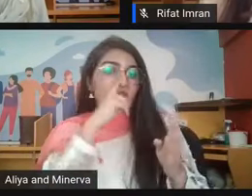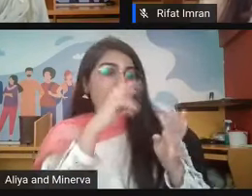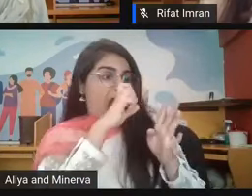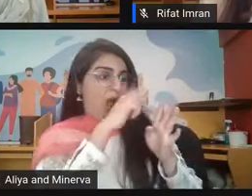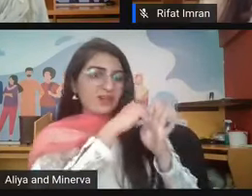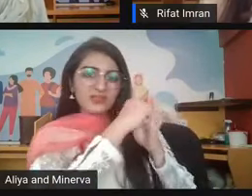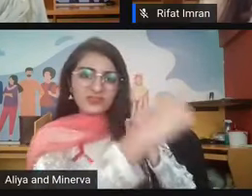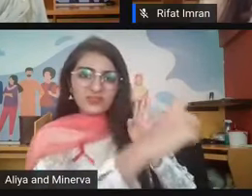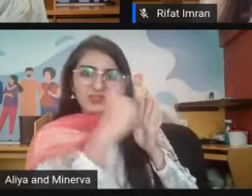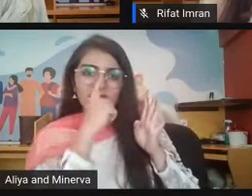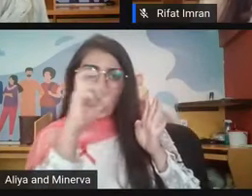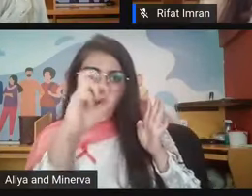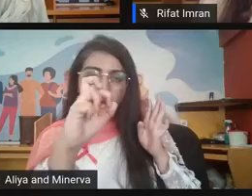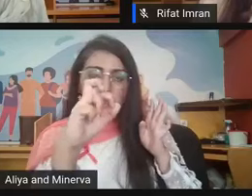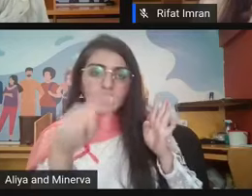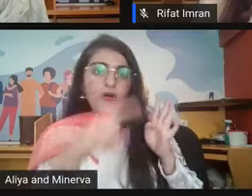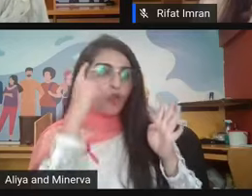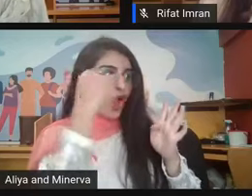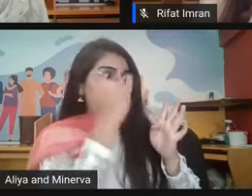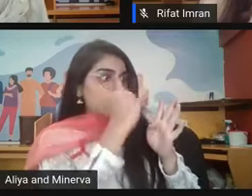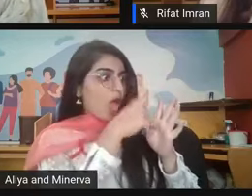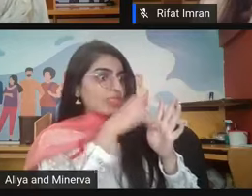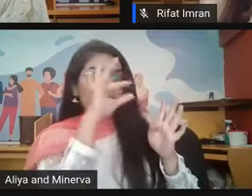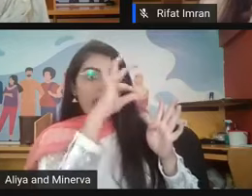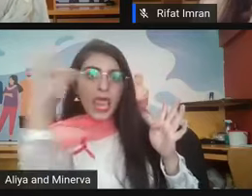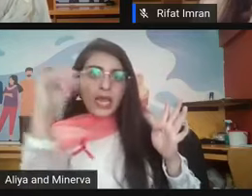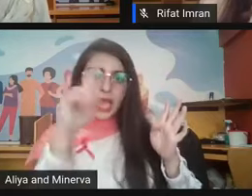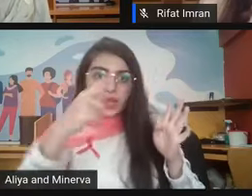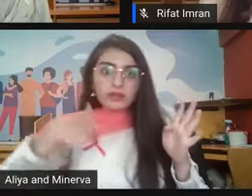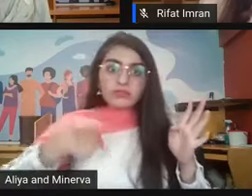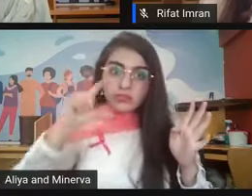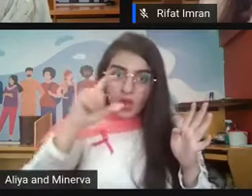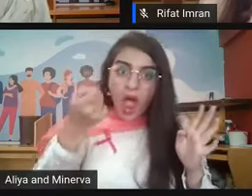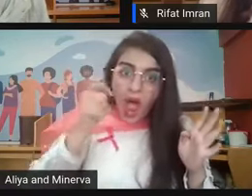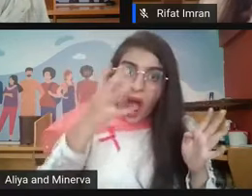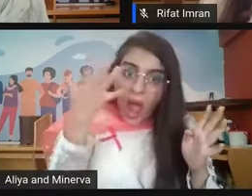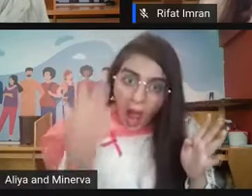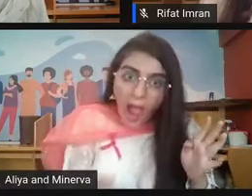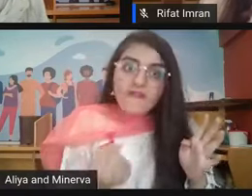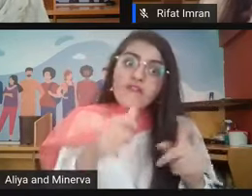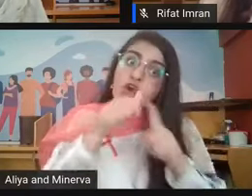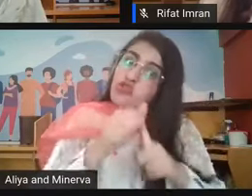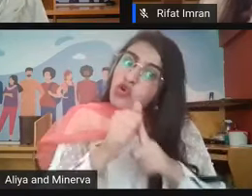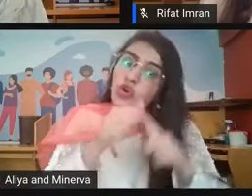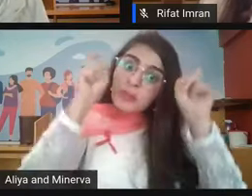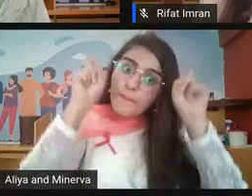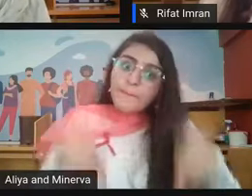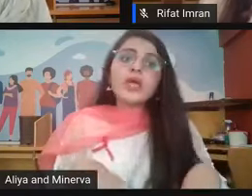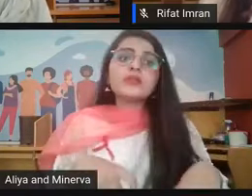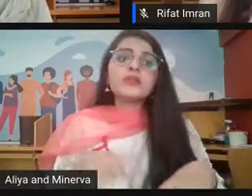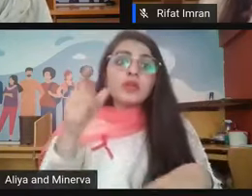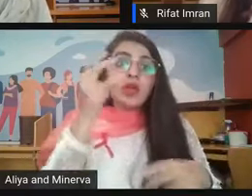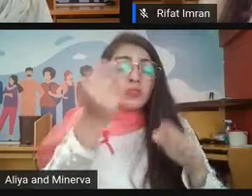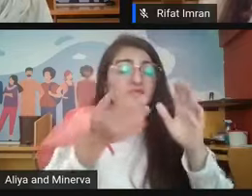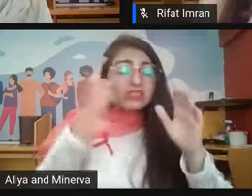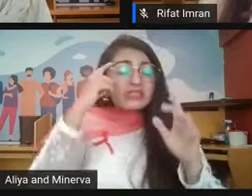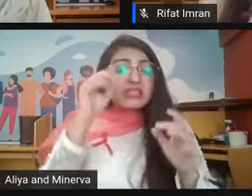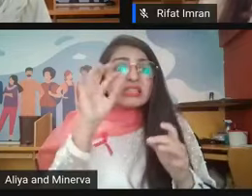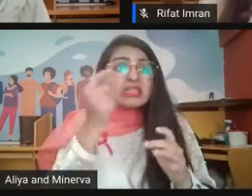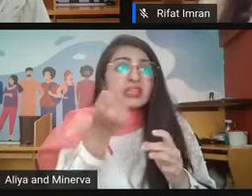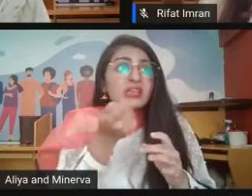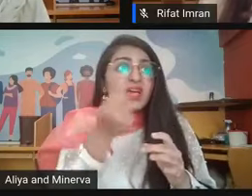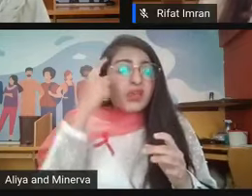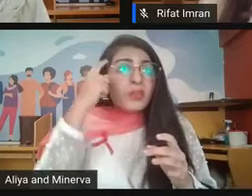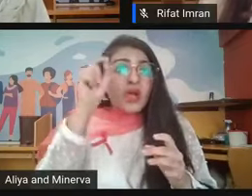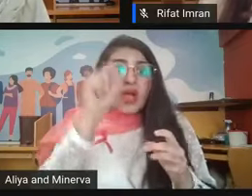8 खवातीन में से किसी को ब्रेस्ट कैंसर लाजमी होगा. ये नंबर्स इतने ज्यादा बढ़ते जा रहे हैं,